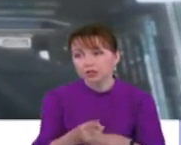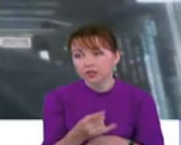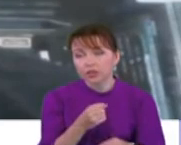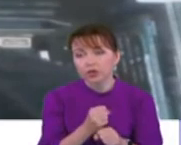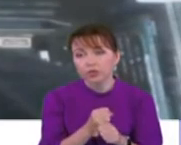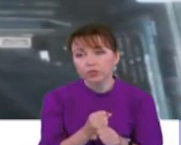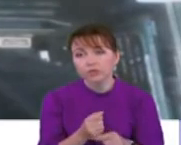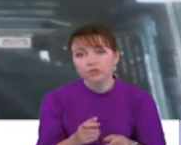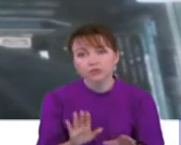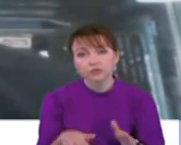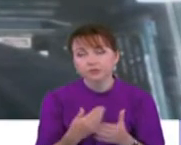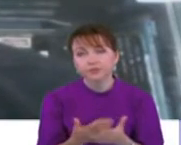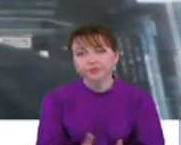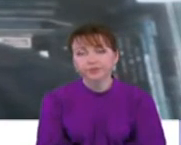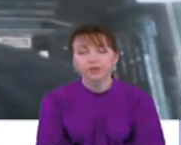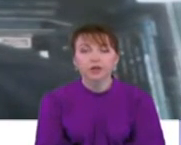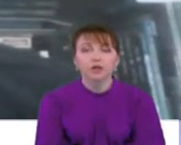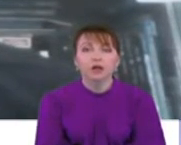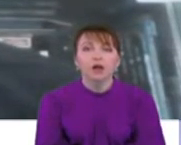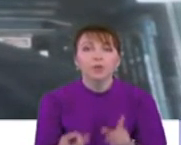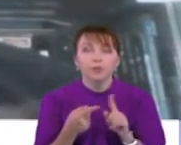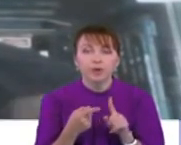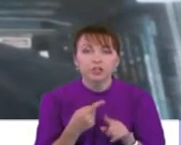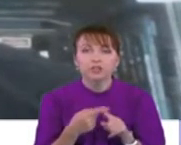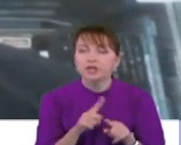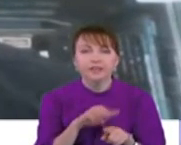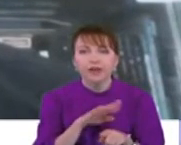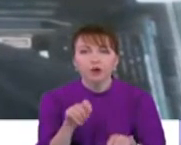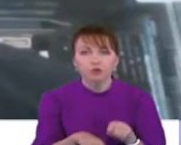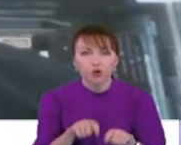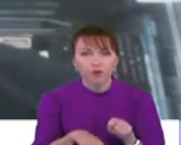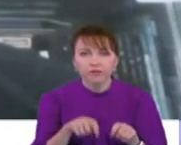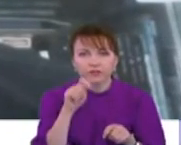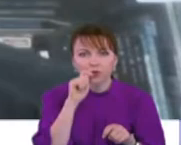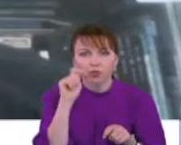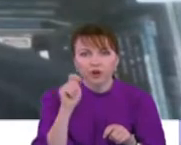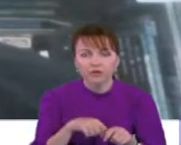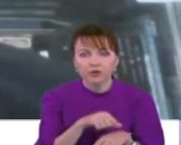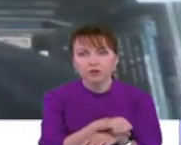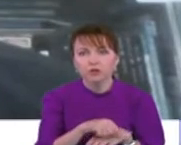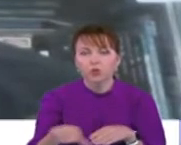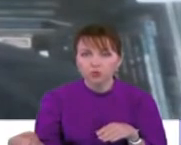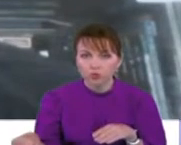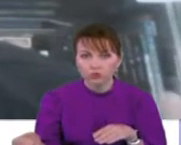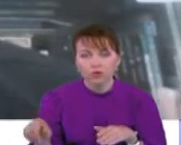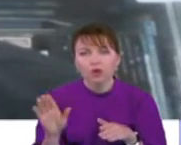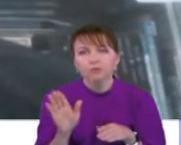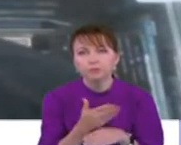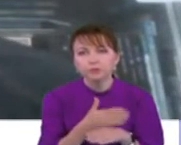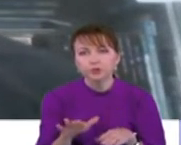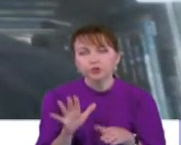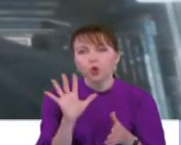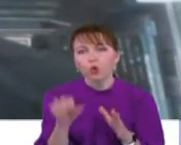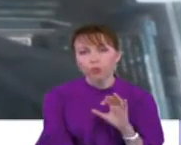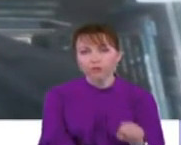кордоні до сьогодні існують? Ну, по-перше, це неконтрольований Україною кордон між